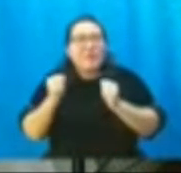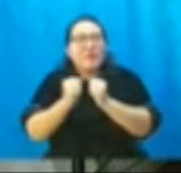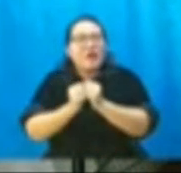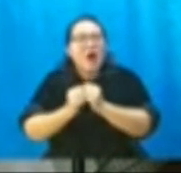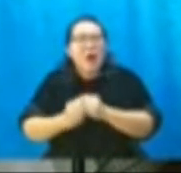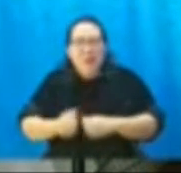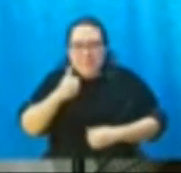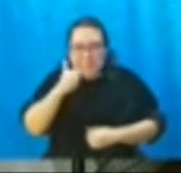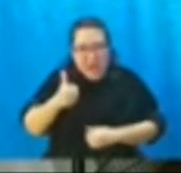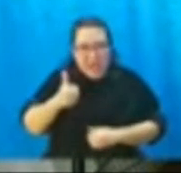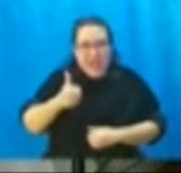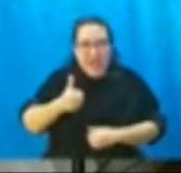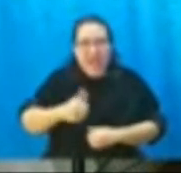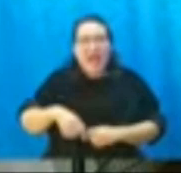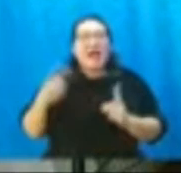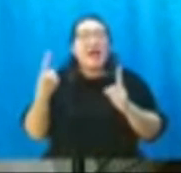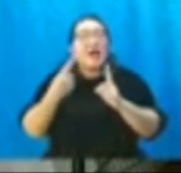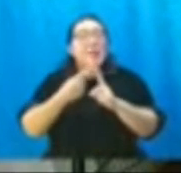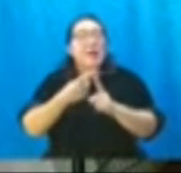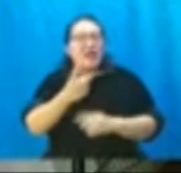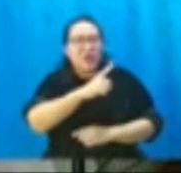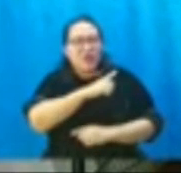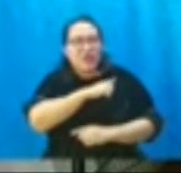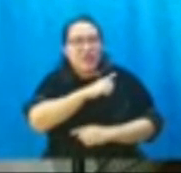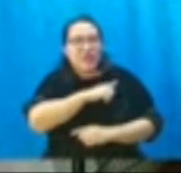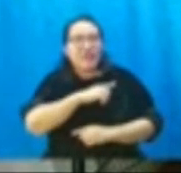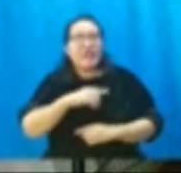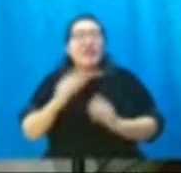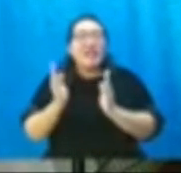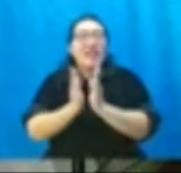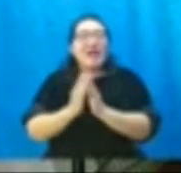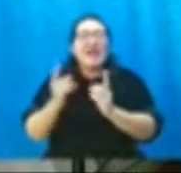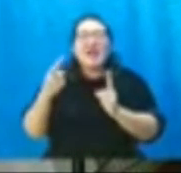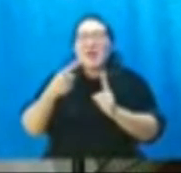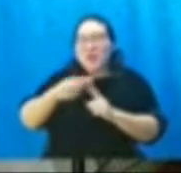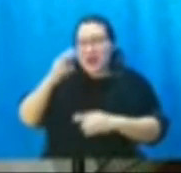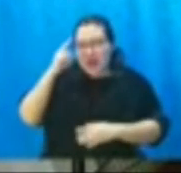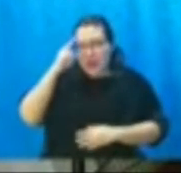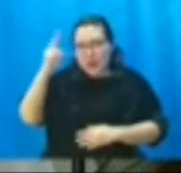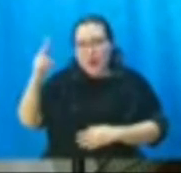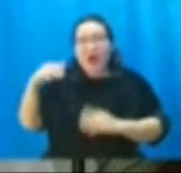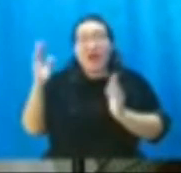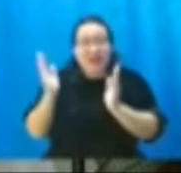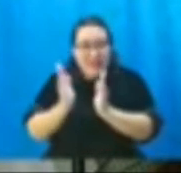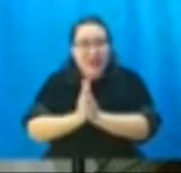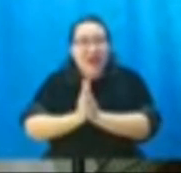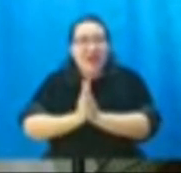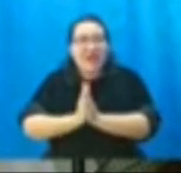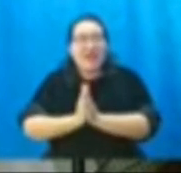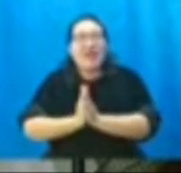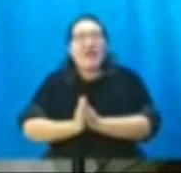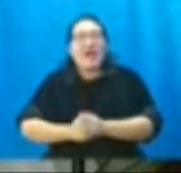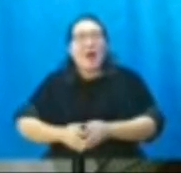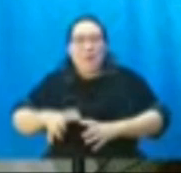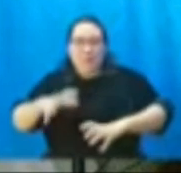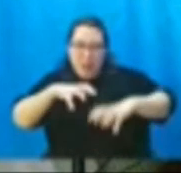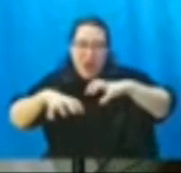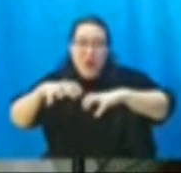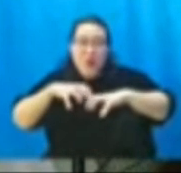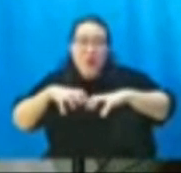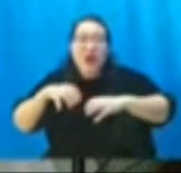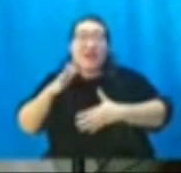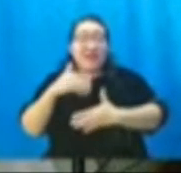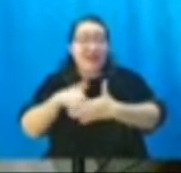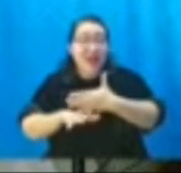kepada diri sendiri dan kepada Tuhan Hai dan membuktikannya dalam perbuatan